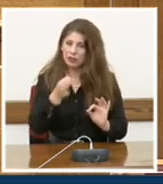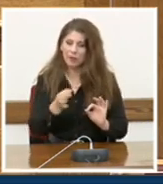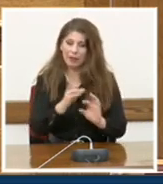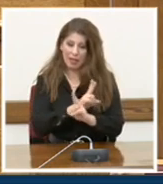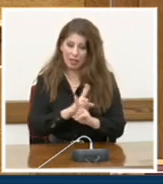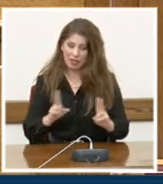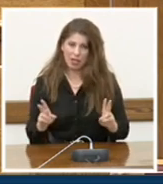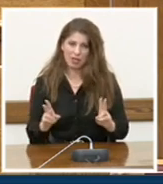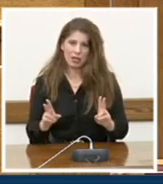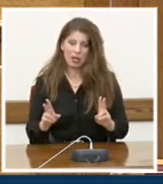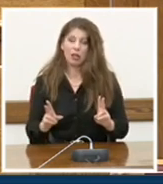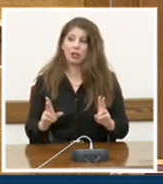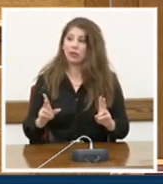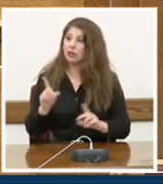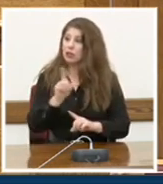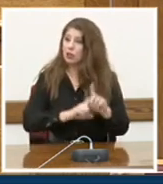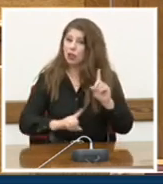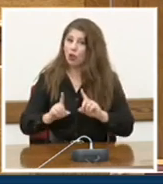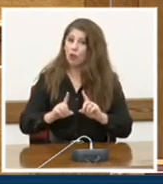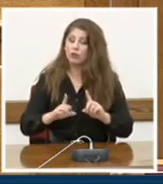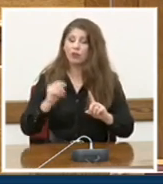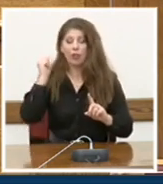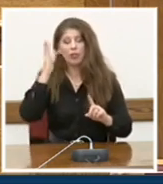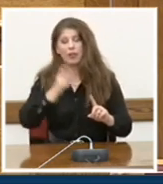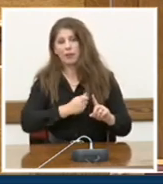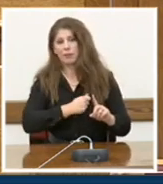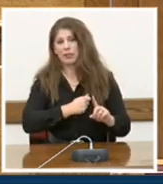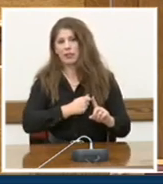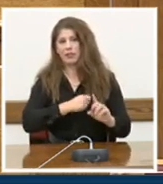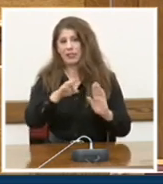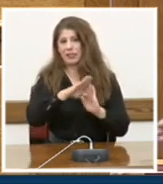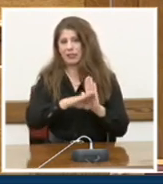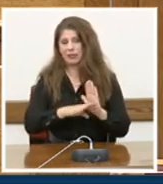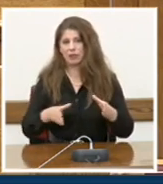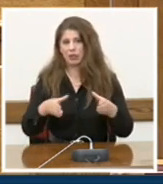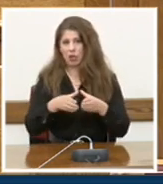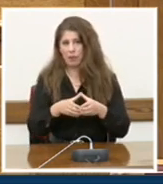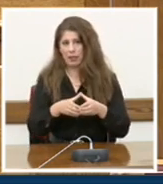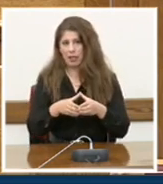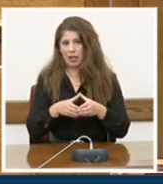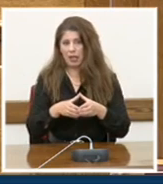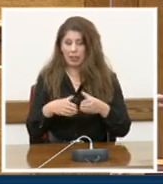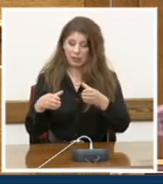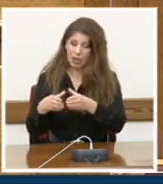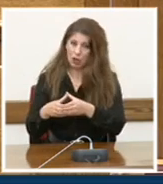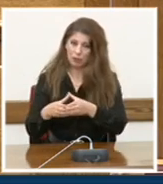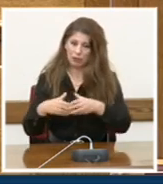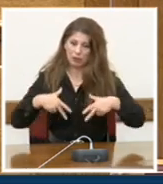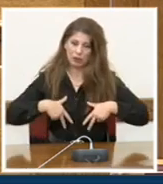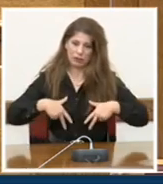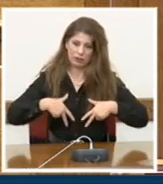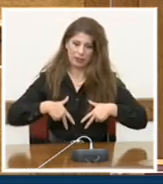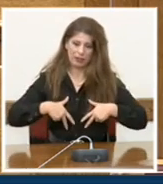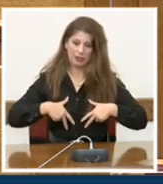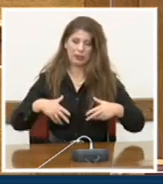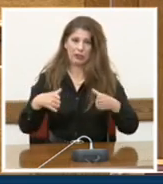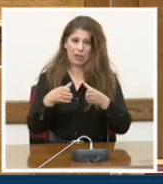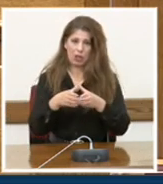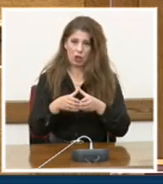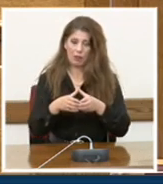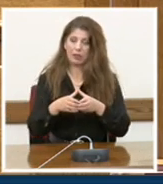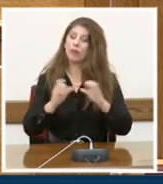και σε όλους όσοι δεν εμπιστεύονται τα συστημικά κόμματα, τα κόμματα που κυβέρνησαν, τα κόμματα που συμφωνούν με αυτό το